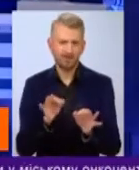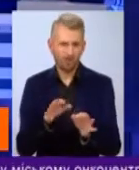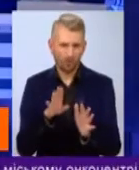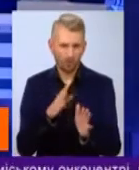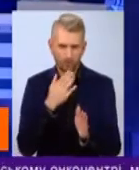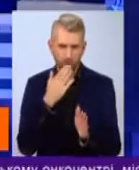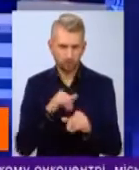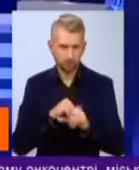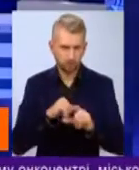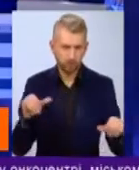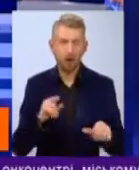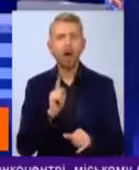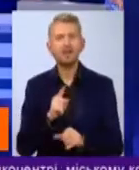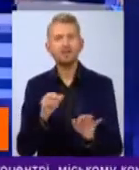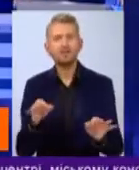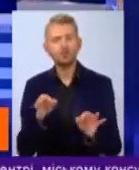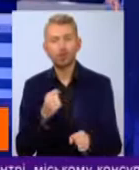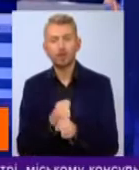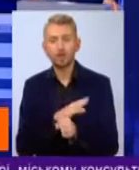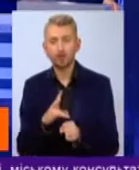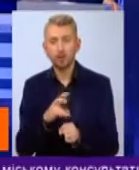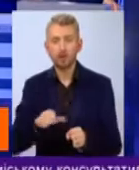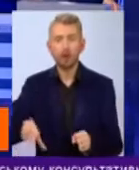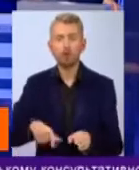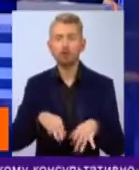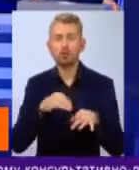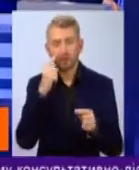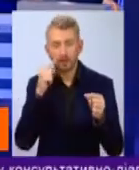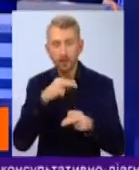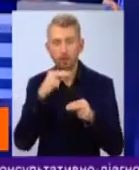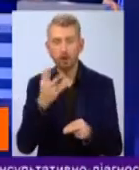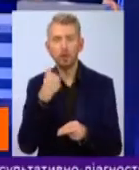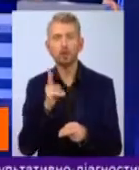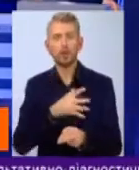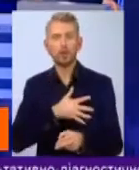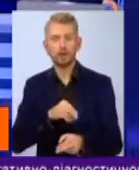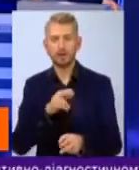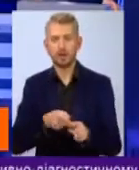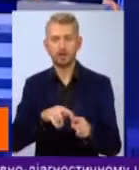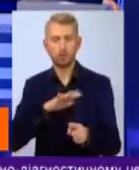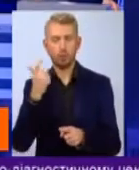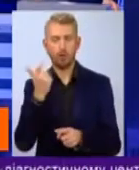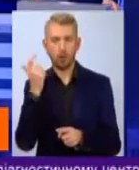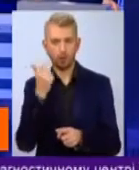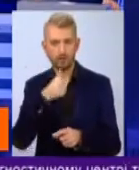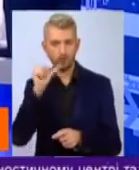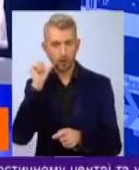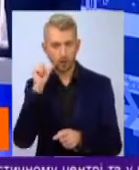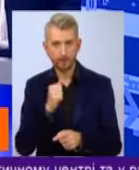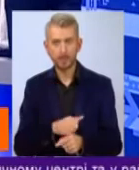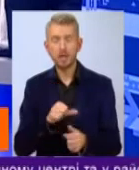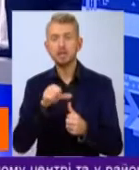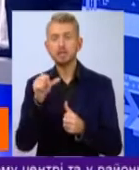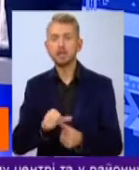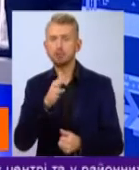але нічого не вдієш на дорожній рух. Звертають увагу тільки, коли хтось гине, як це було у Харкові напередодні. Тож саме